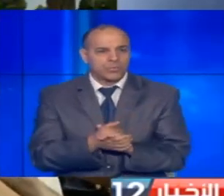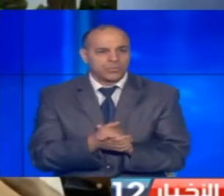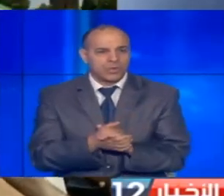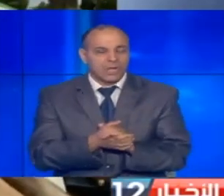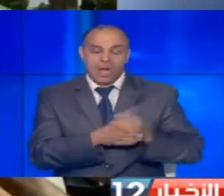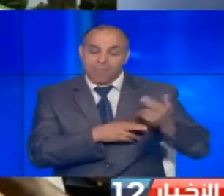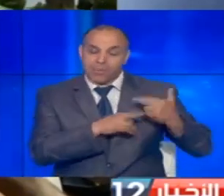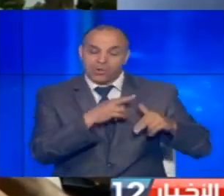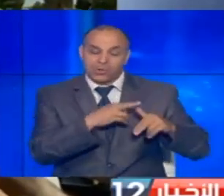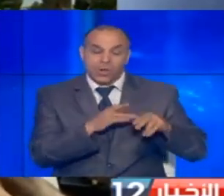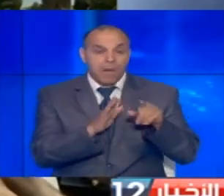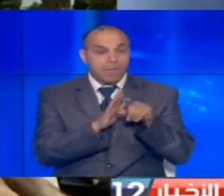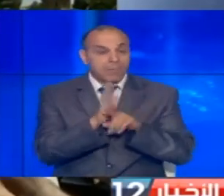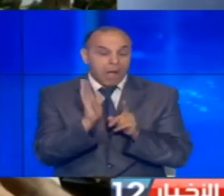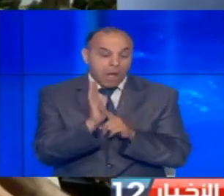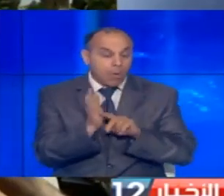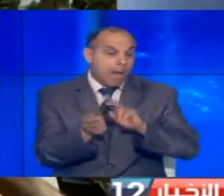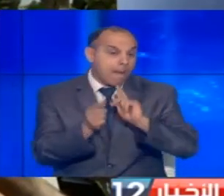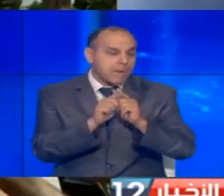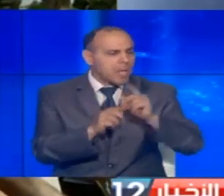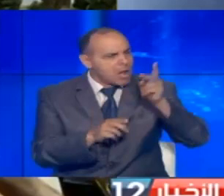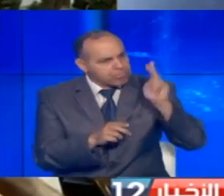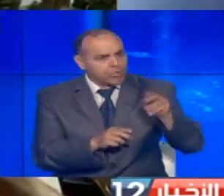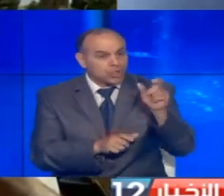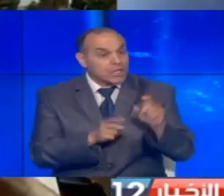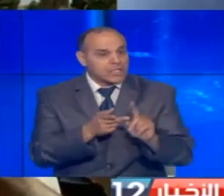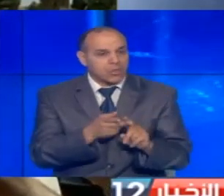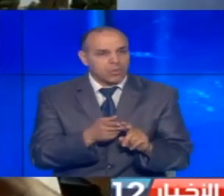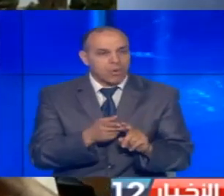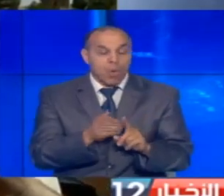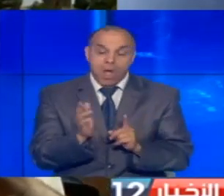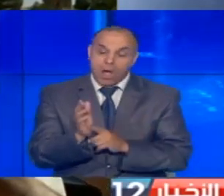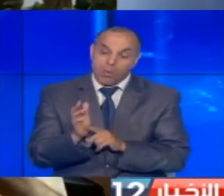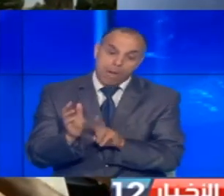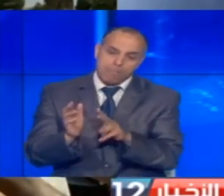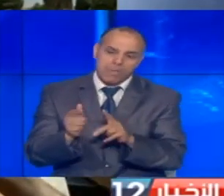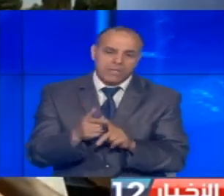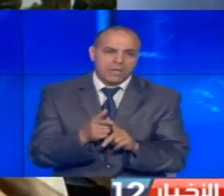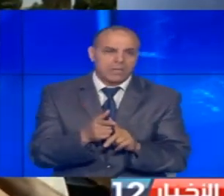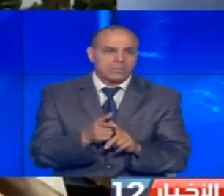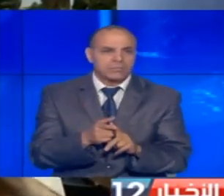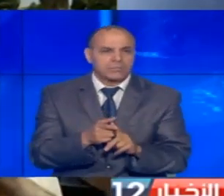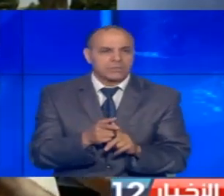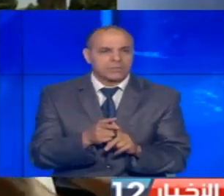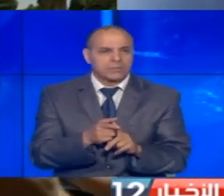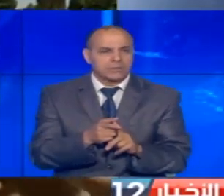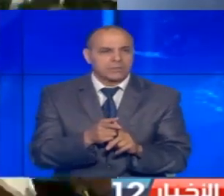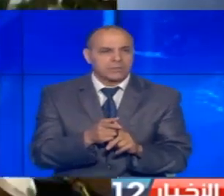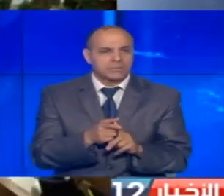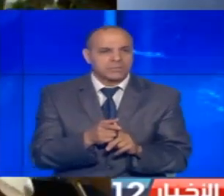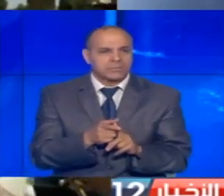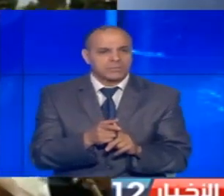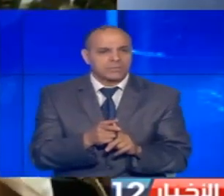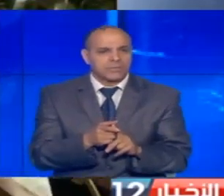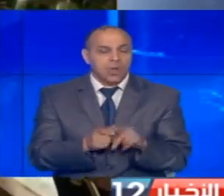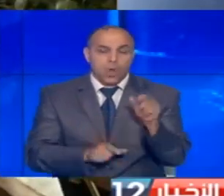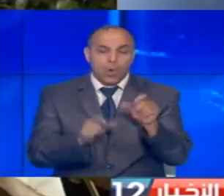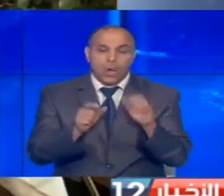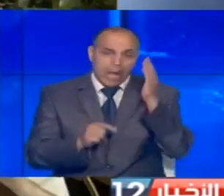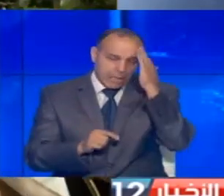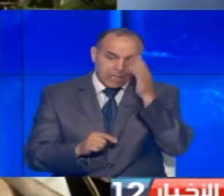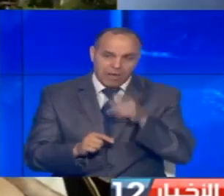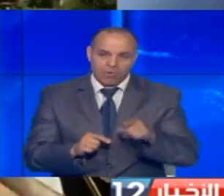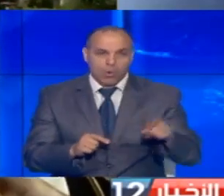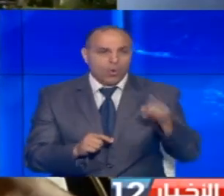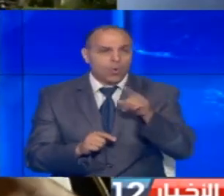مراجعة منظومة تشريعية ومعناها القوانين التي تؤطر هذه العملية. الناس كل تعرف